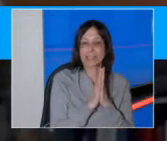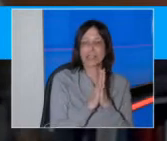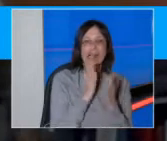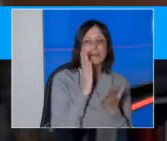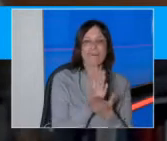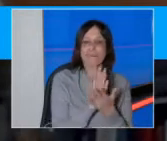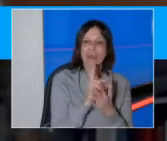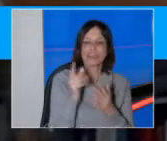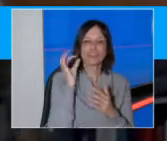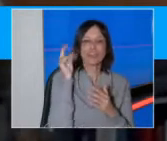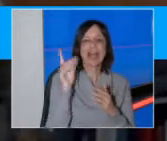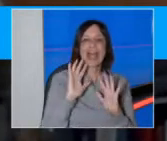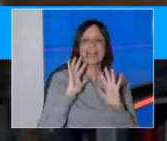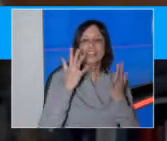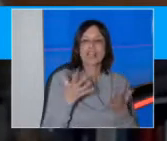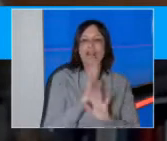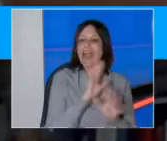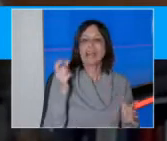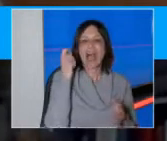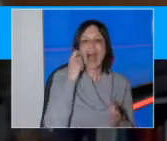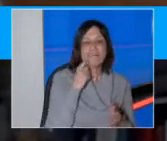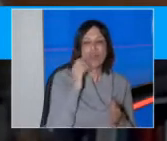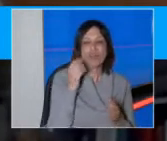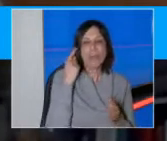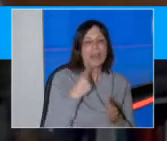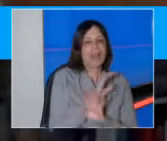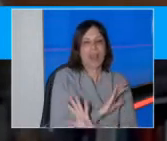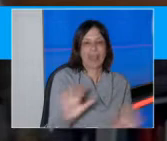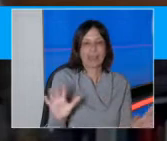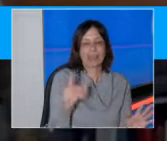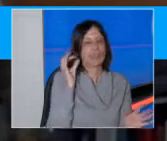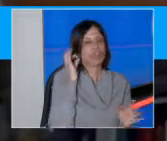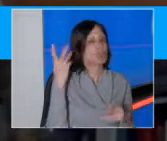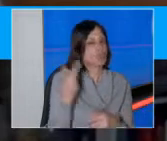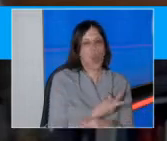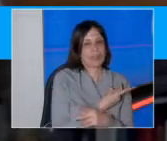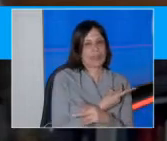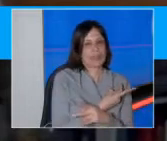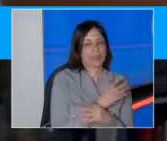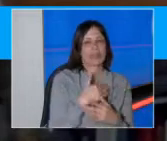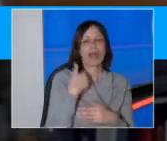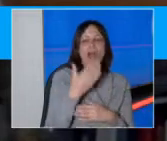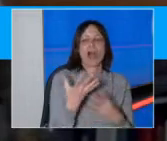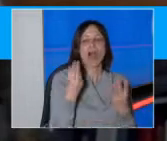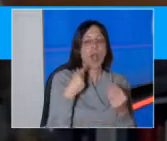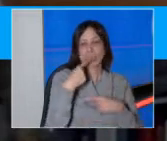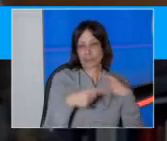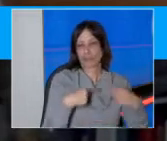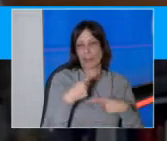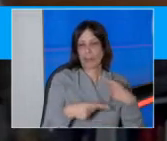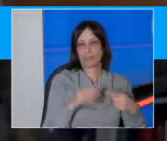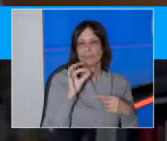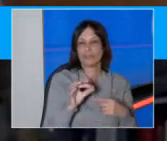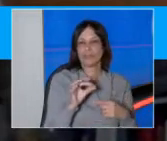כבר 10 שנים, אין לה עבירות פליליות, והיא באמת אישה נורמטיבית לכל דבר, אחרי כל כך הרבה שנים